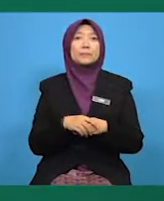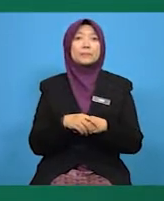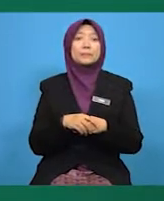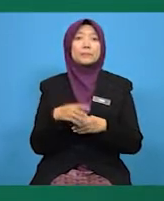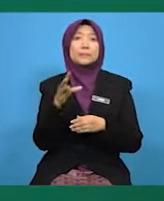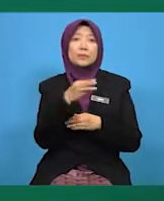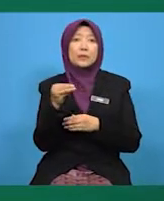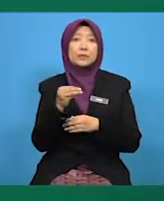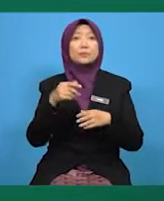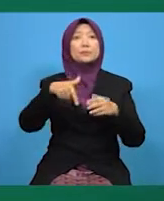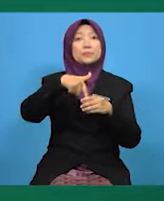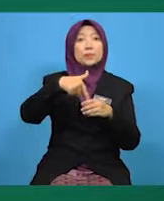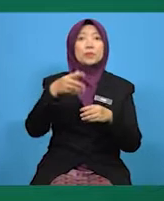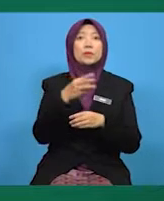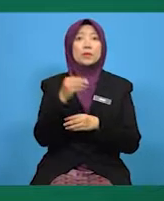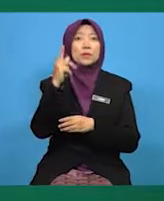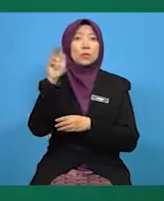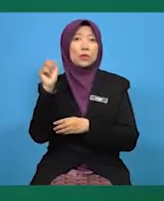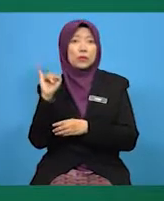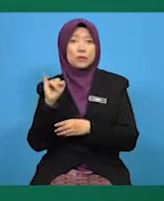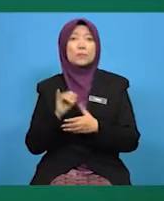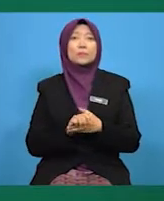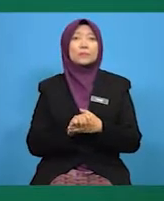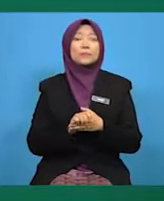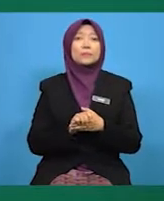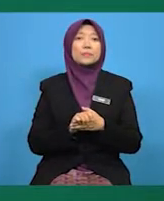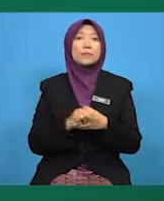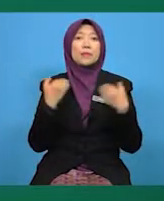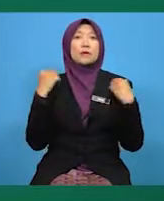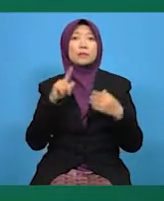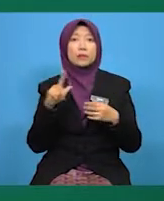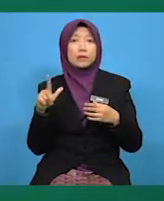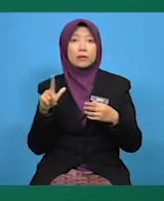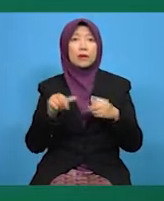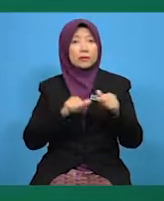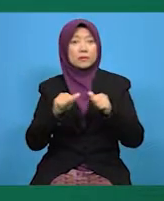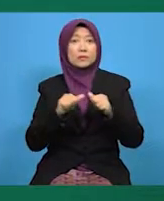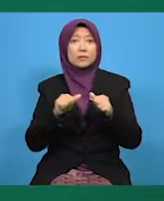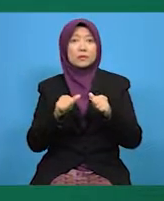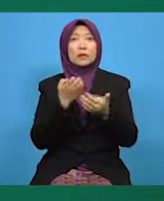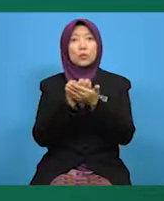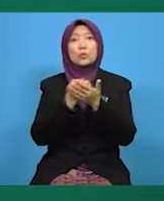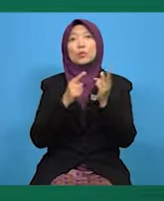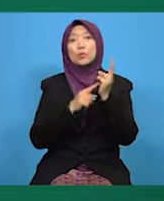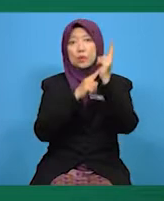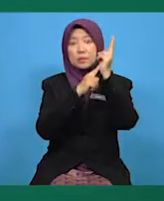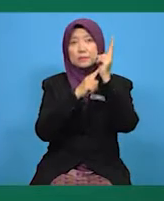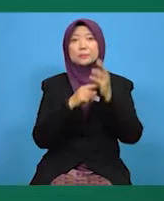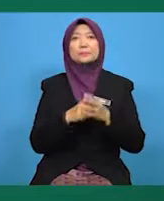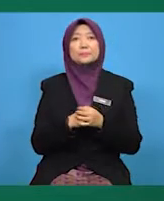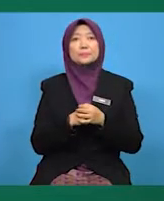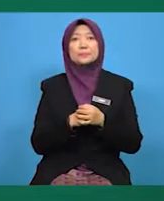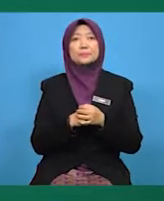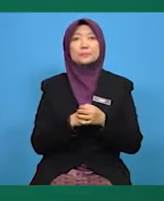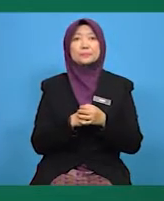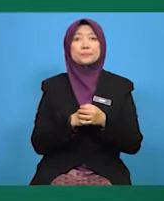serta pelombongan dan kuari ialah kegiatan ekonomi sektor utama, yang